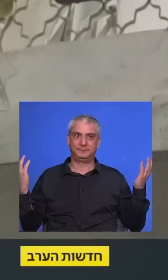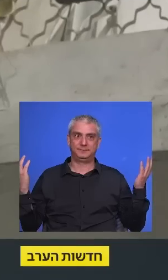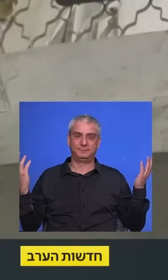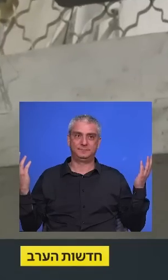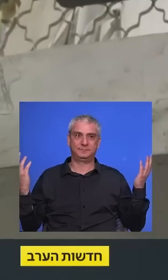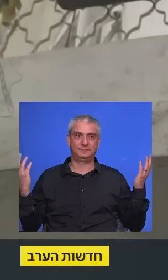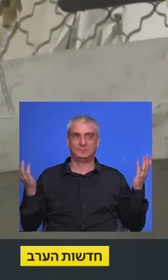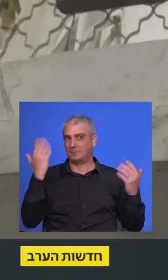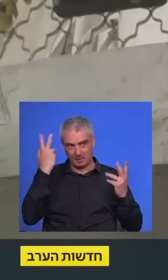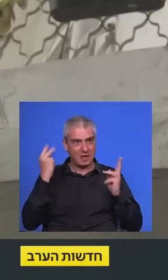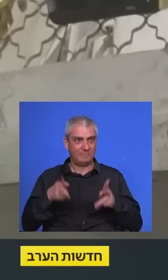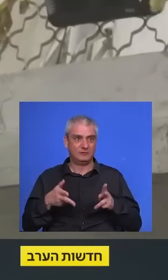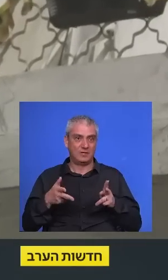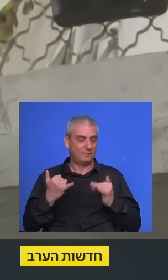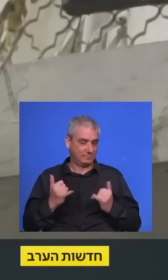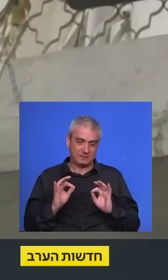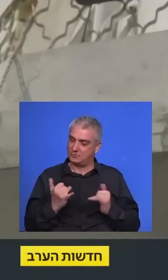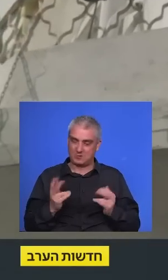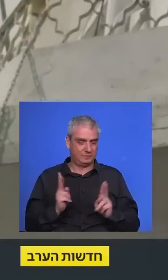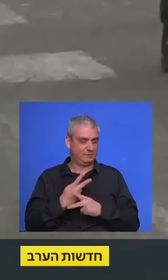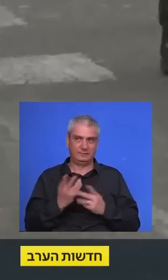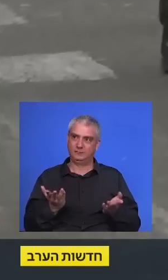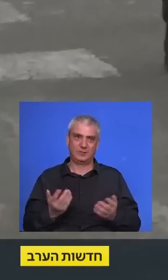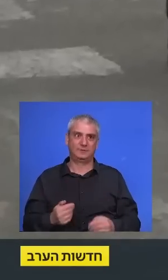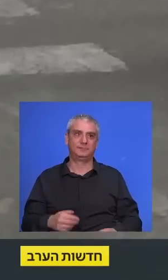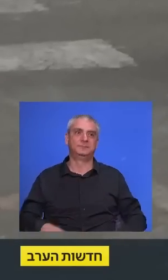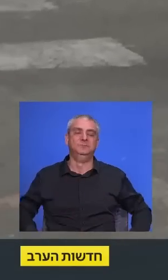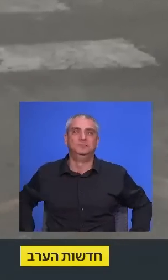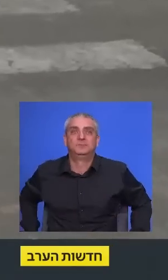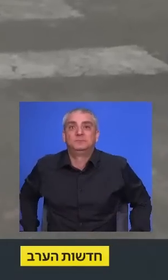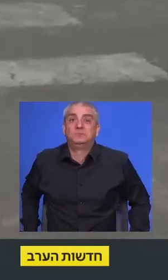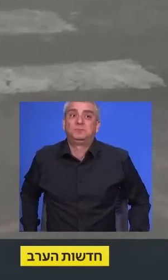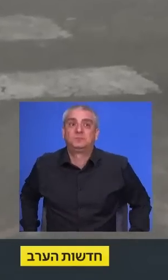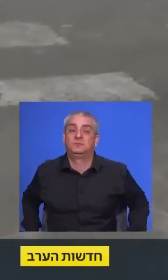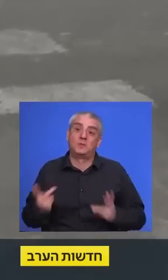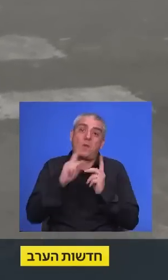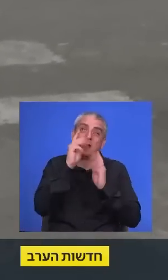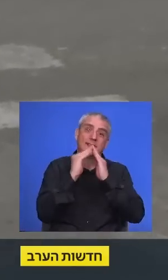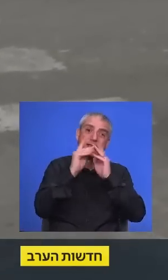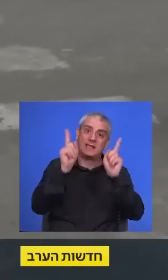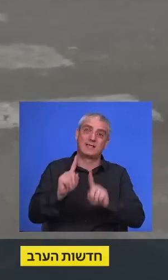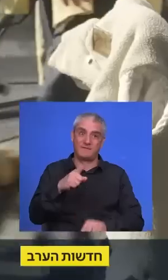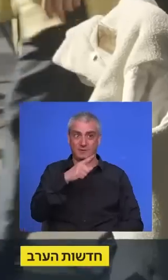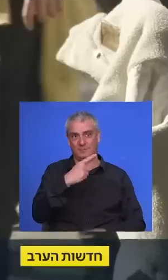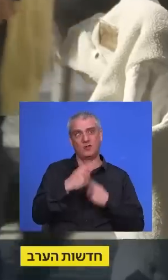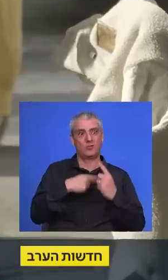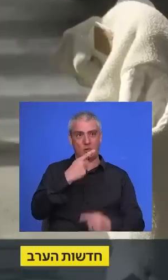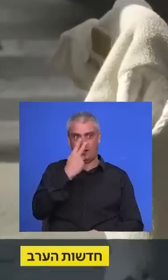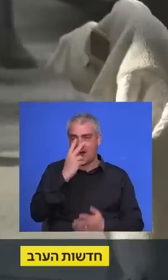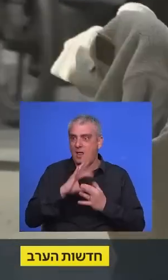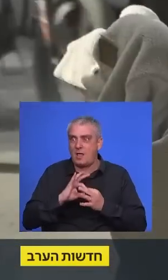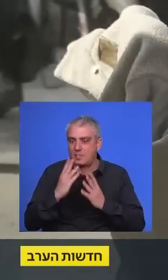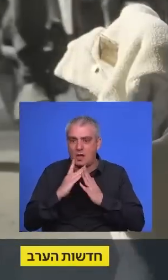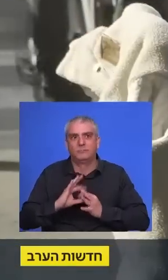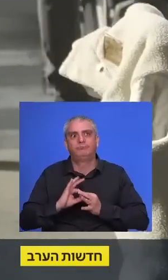פעם זה היה אפשרי, זה בסדר, היום כבר לא. אולי דירה ביוון. זה הדור שראה את מדד מחירי הדירות